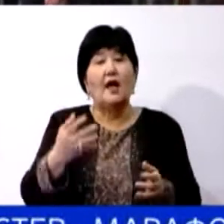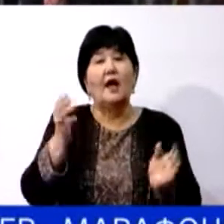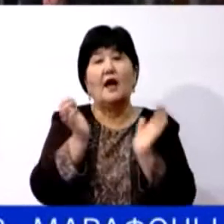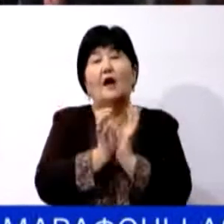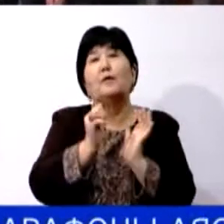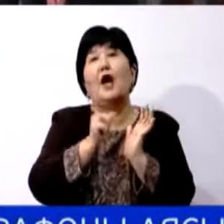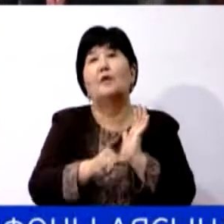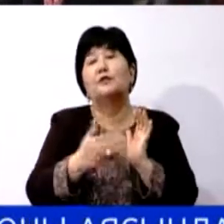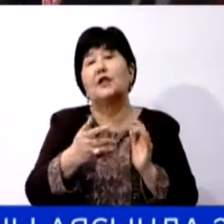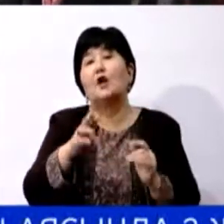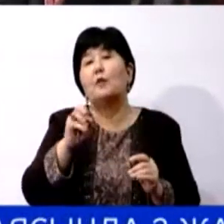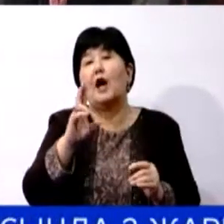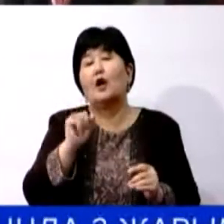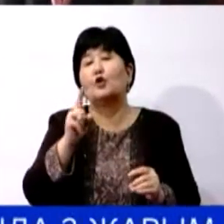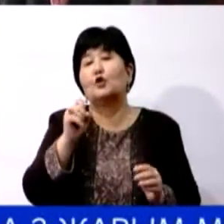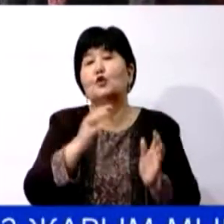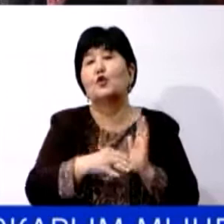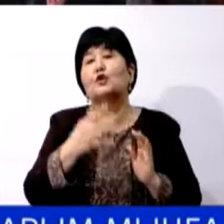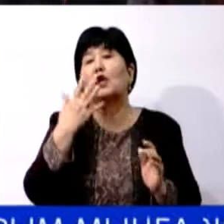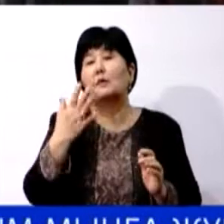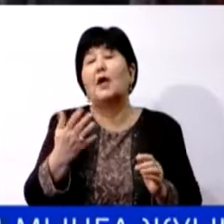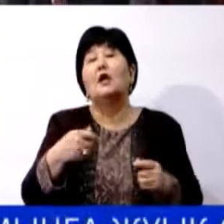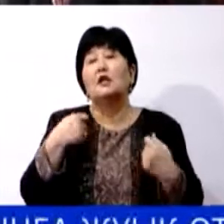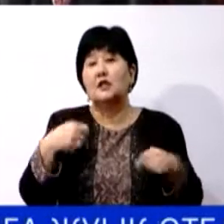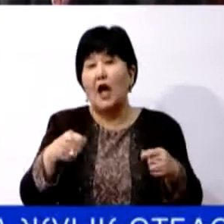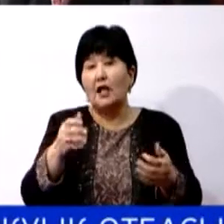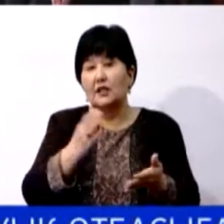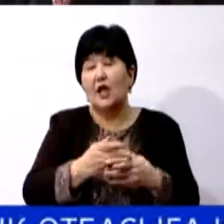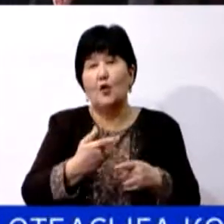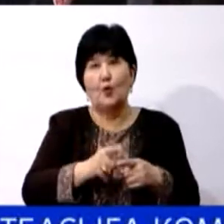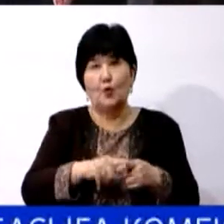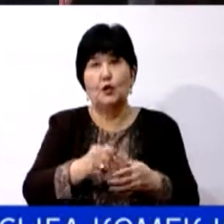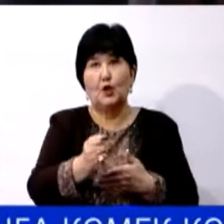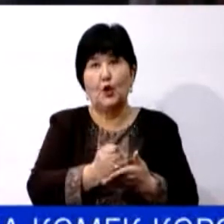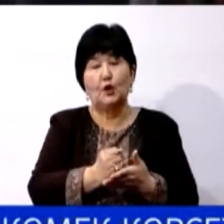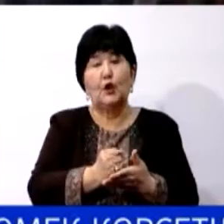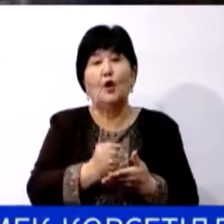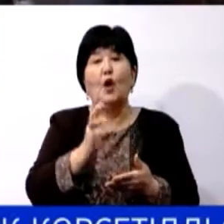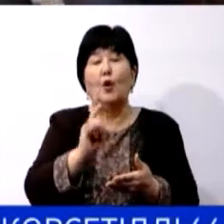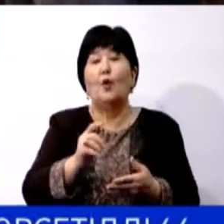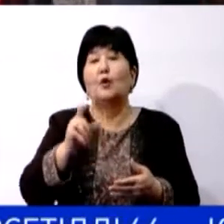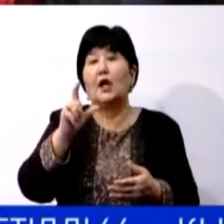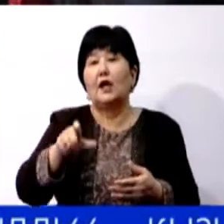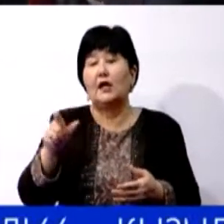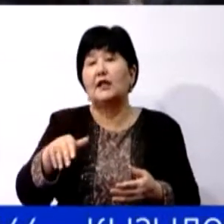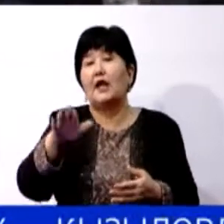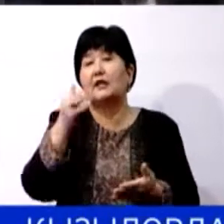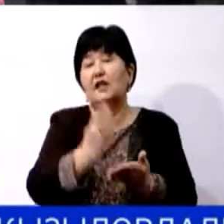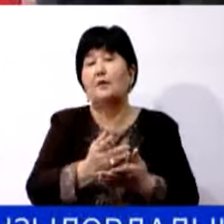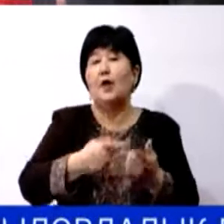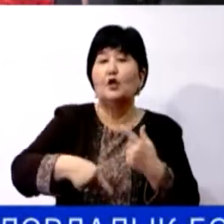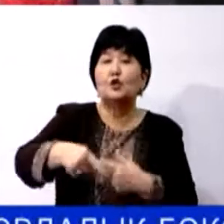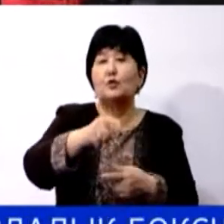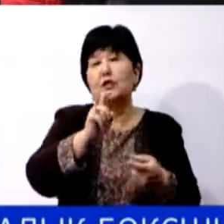60 теңгеден, макарон өнімдері 195 теңгеден шығарылса, осы тұрақтандыру қорының әріптестері, яғни займ алған кәсіпкерлік субъектілері